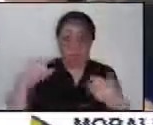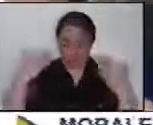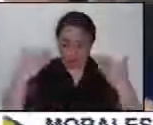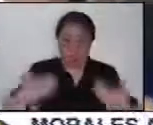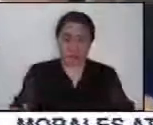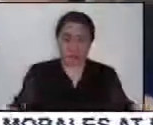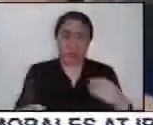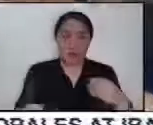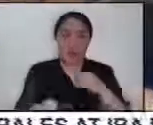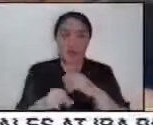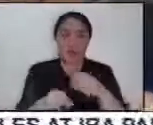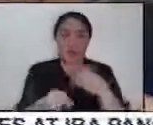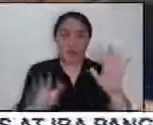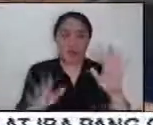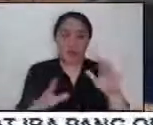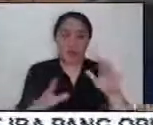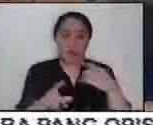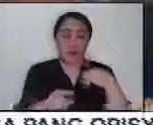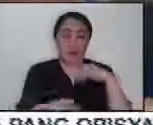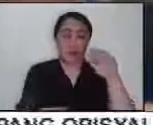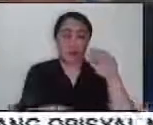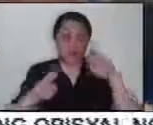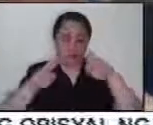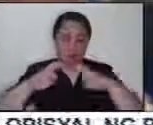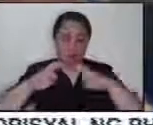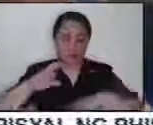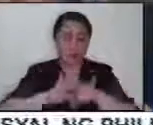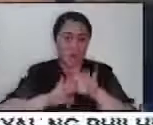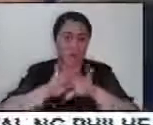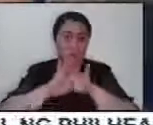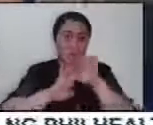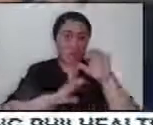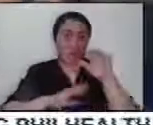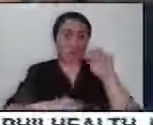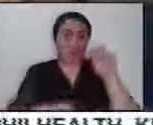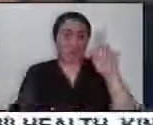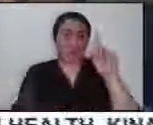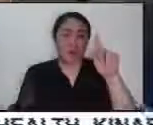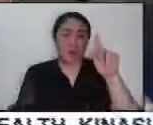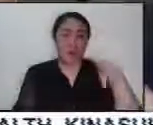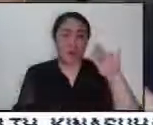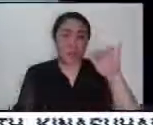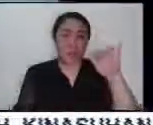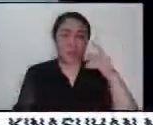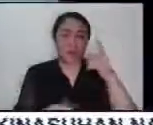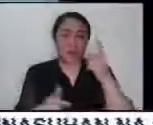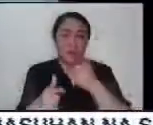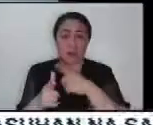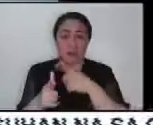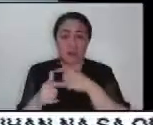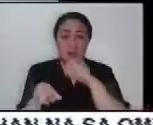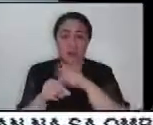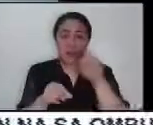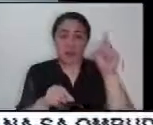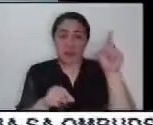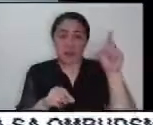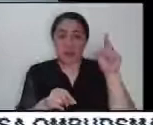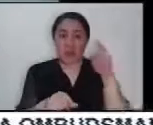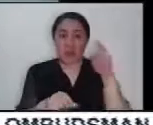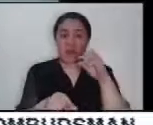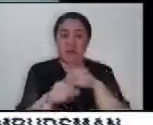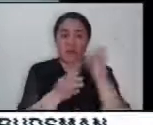be very legal. It's going to be very thorough. This is forensic-based, this is evidence-based. Tukoy na rin ng NBI